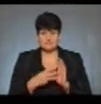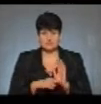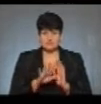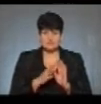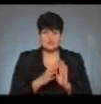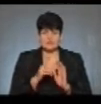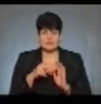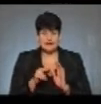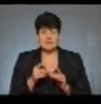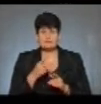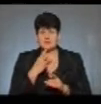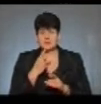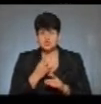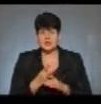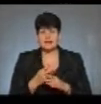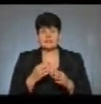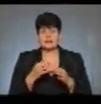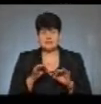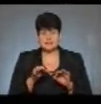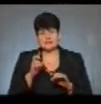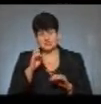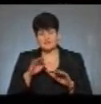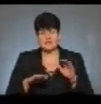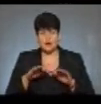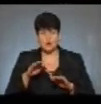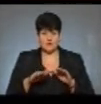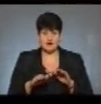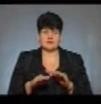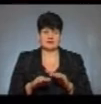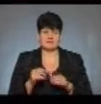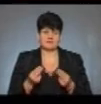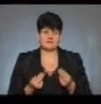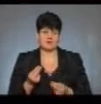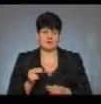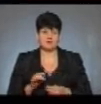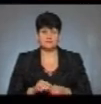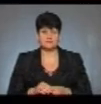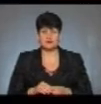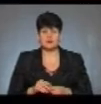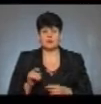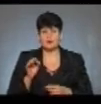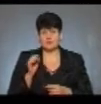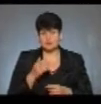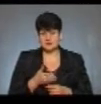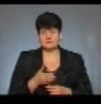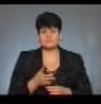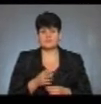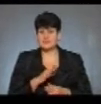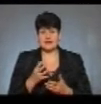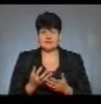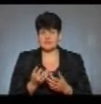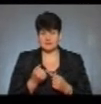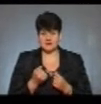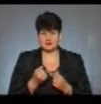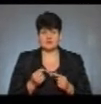2285-Д, який передбачає легалізацію та державне регулювання азартних ігор. Ну, от, власне, не набрали